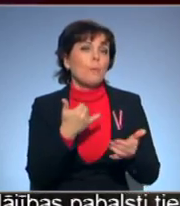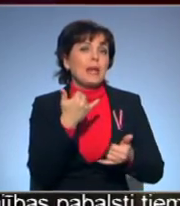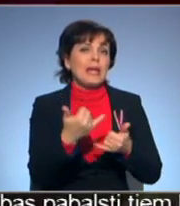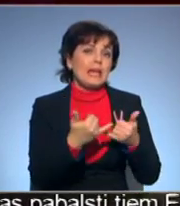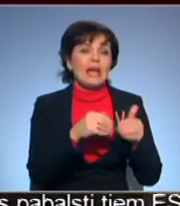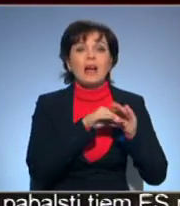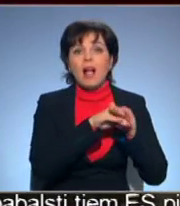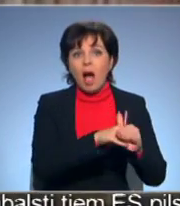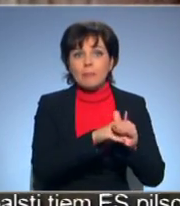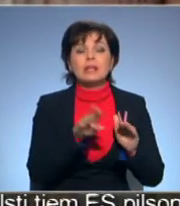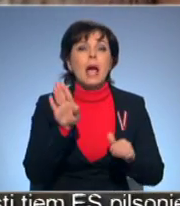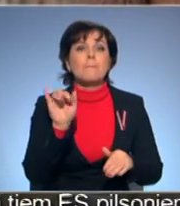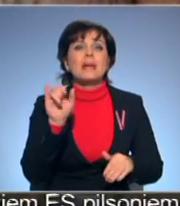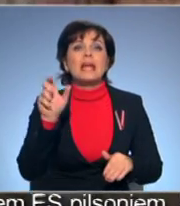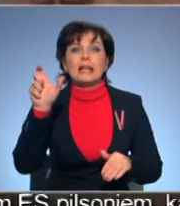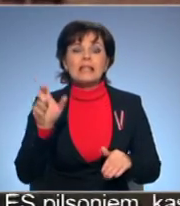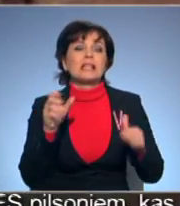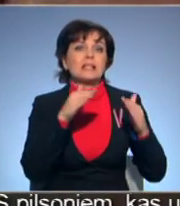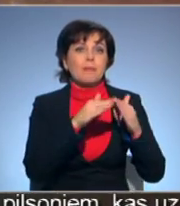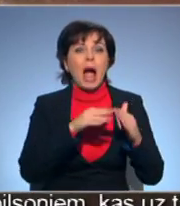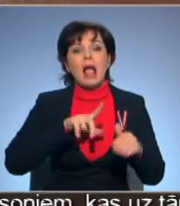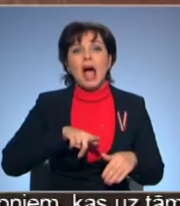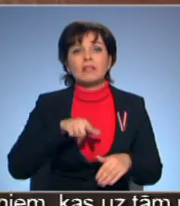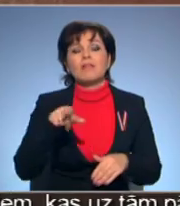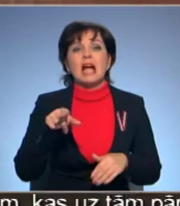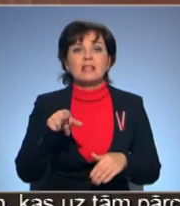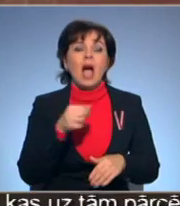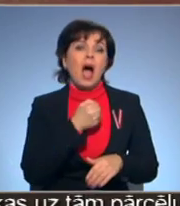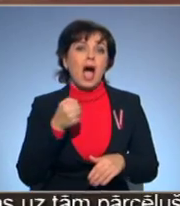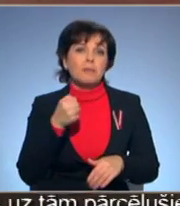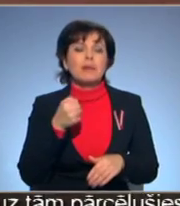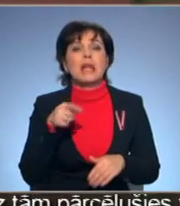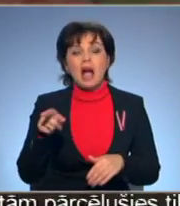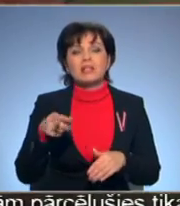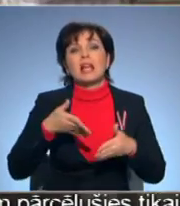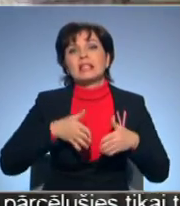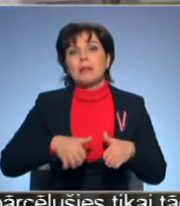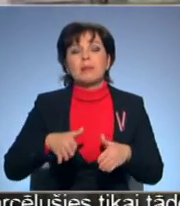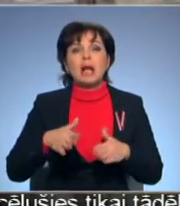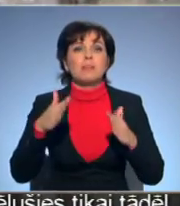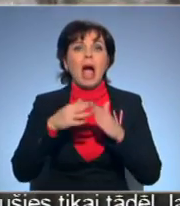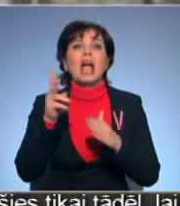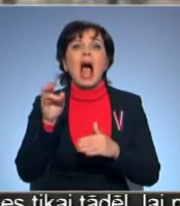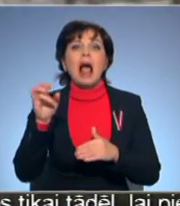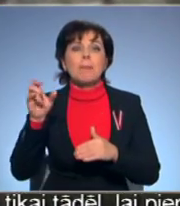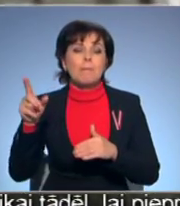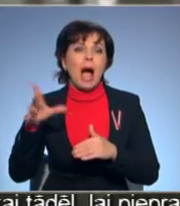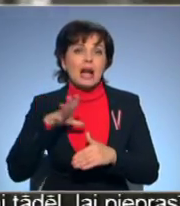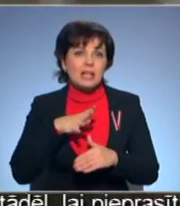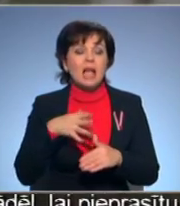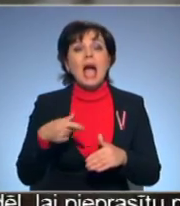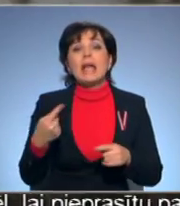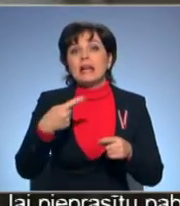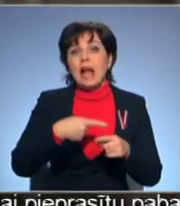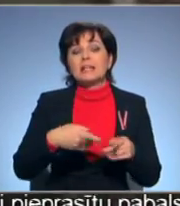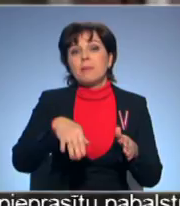No Bilinsku mājām nav tālu arī Latvijas armijas pirmā komandiera Oskara Kalpaka dzimtās Liepsalas, un Andrejs ik reizi piedaloties